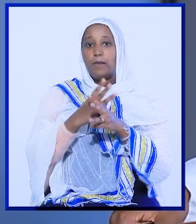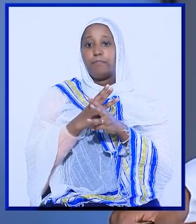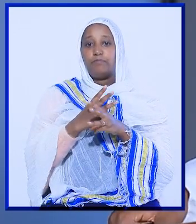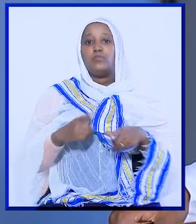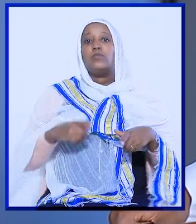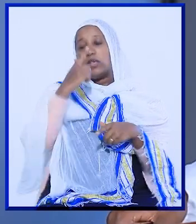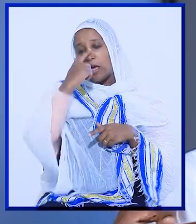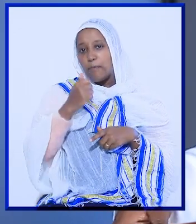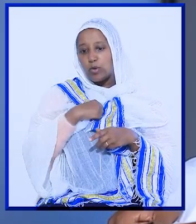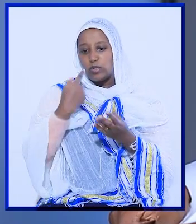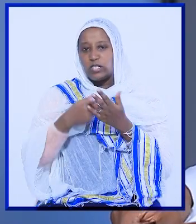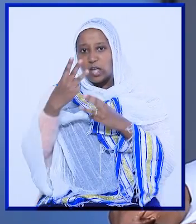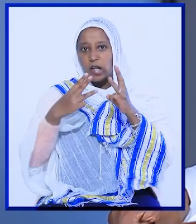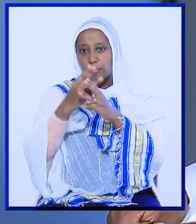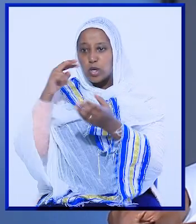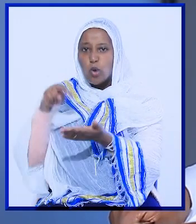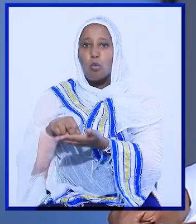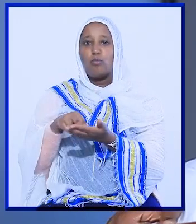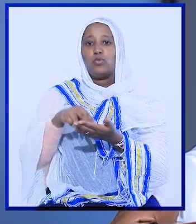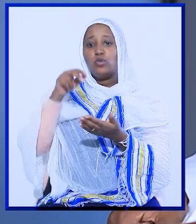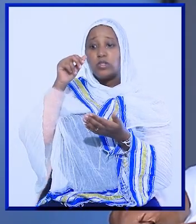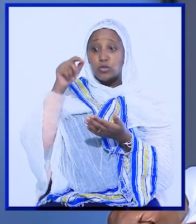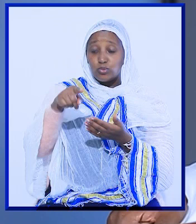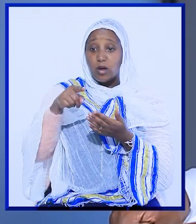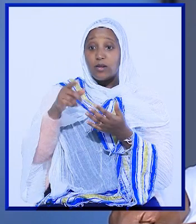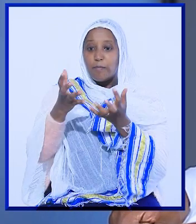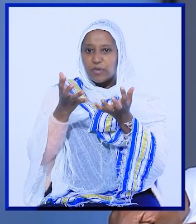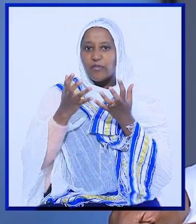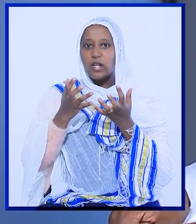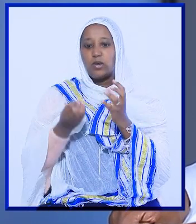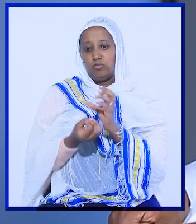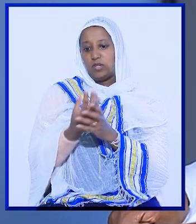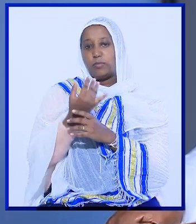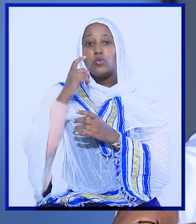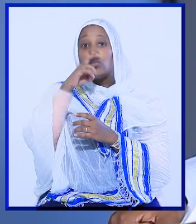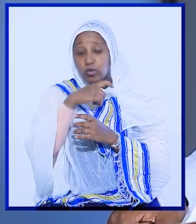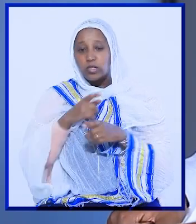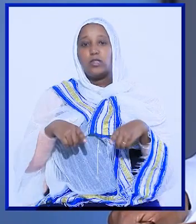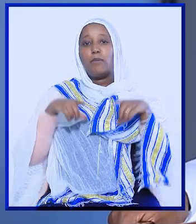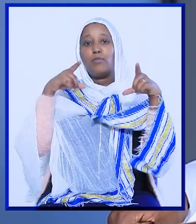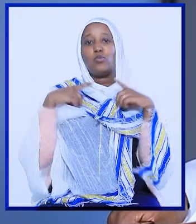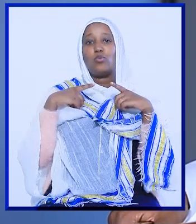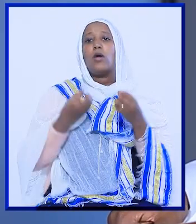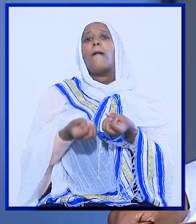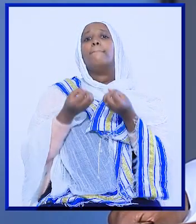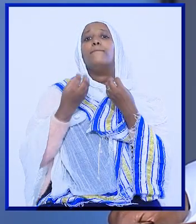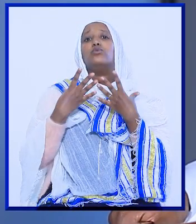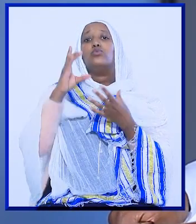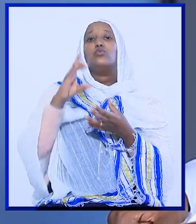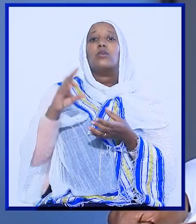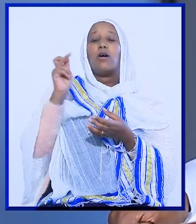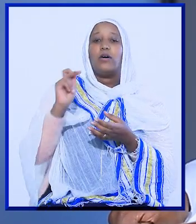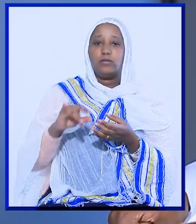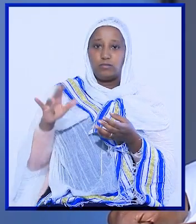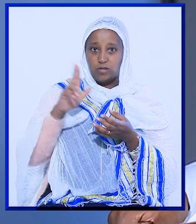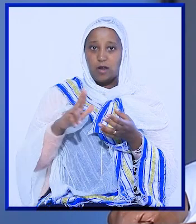ዓለም ካድሬዎች ለዚች ዓለም የታመኑላት ለዚች ዓለም የቆሙላት እሷ ለምትፈበረከው ለምታመነጨው ሐሰት የሚኖሩላት ብዙ